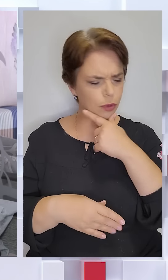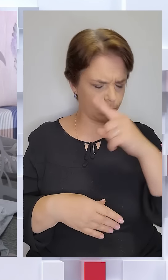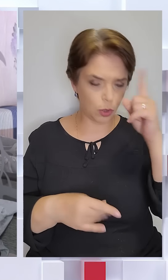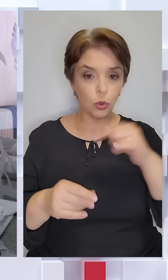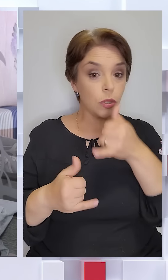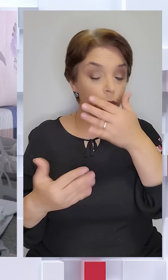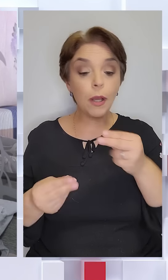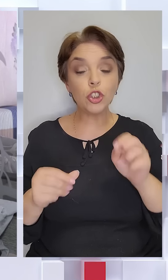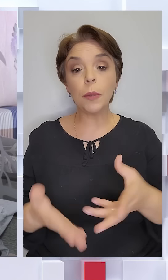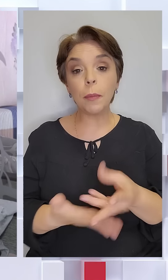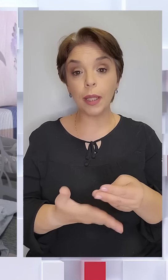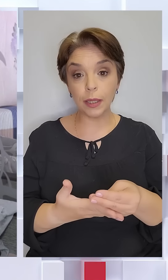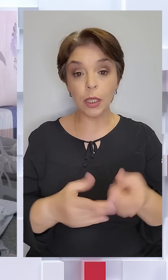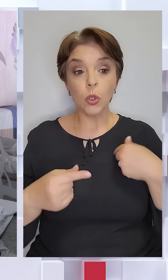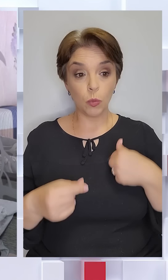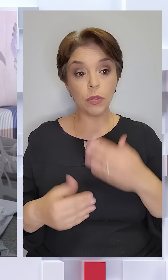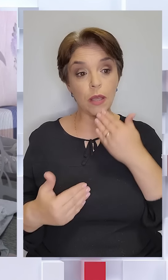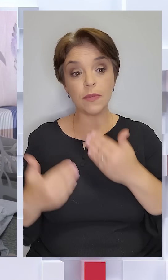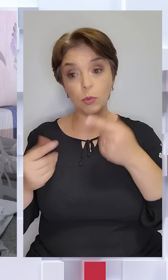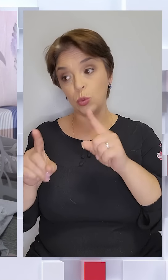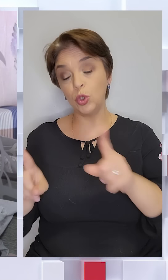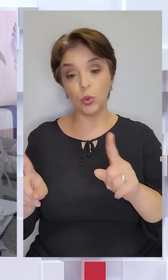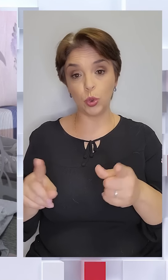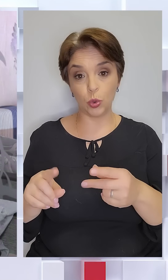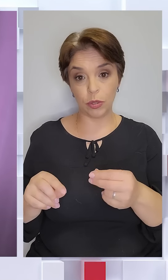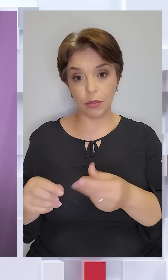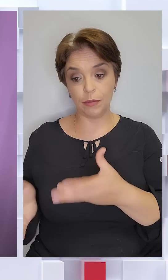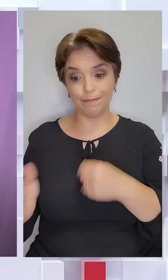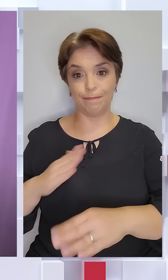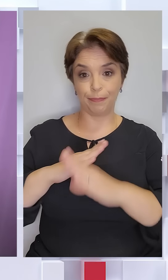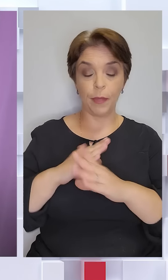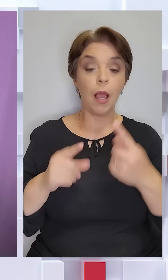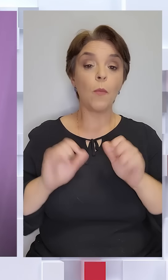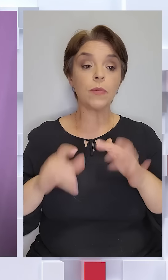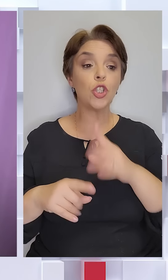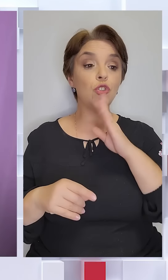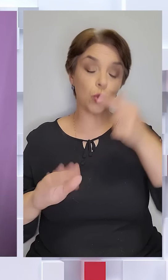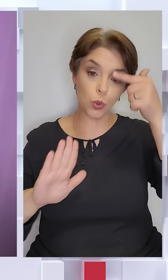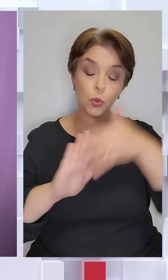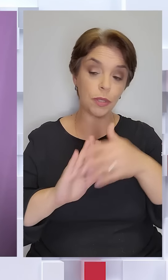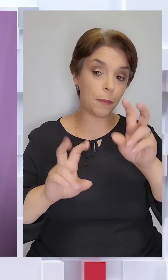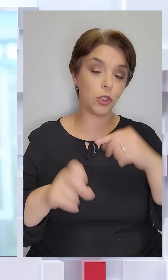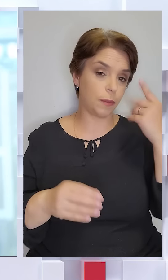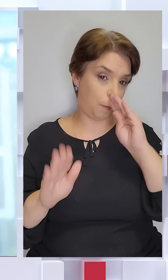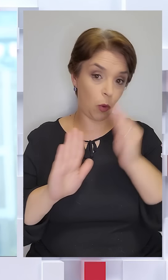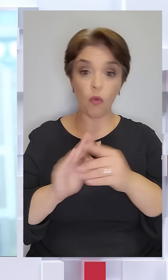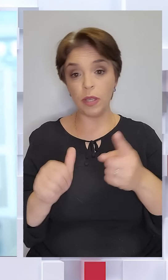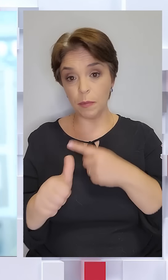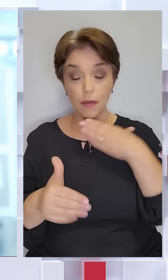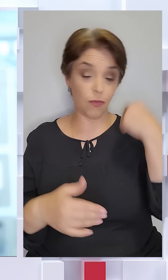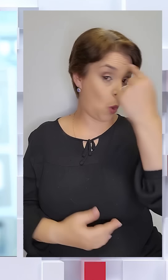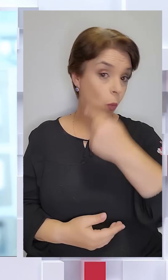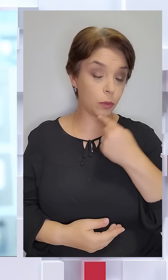Мені їх теж немає чим платити. Тому я й звернулася туди, щоб щось перекривати. По справі ця жінка, що зрозумілих причин приховує і ім'я, і